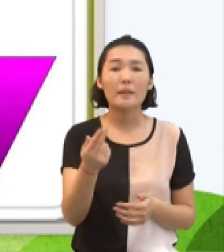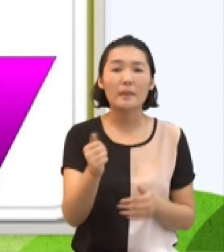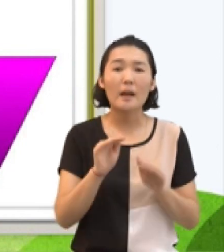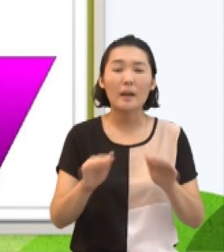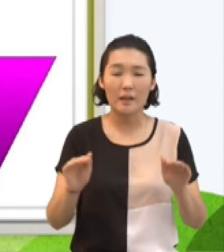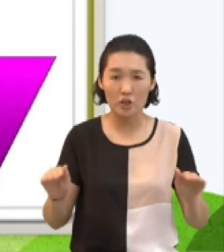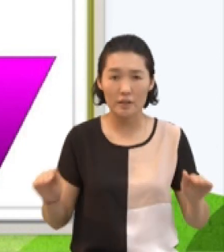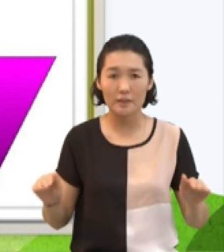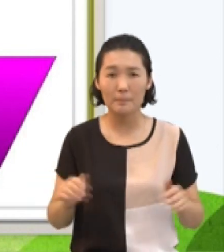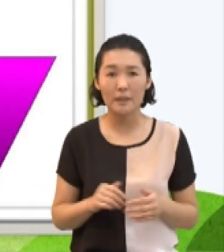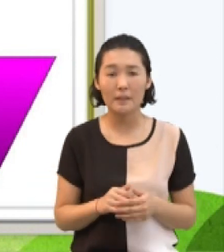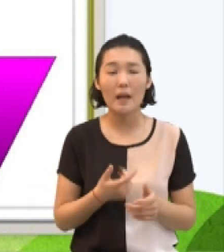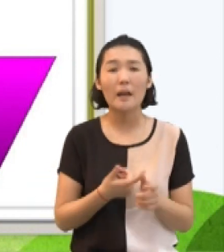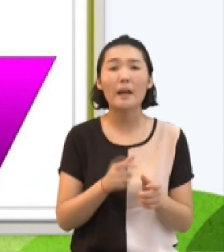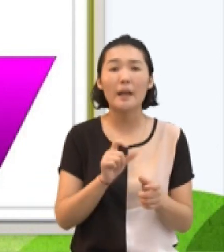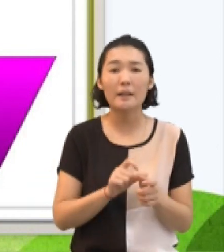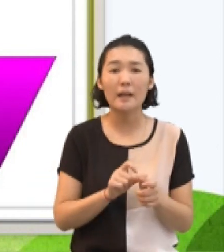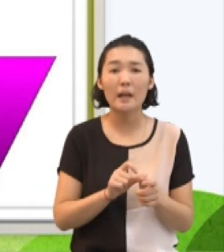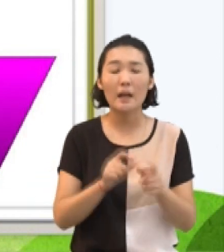Конечно, ребята, это